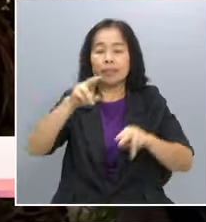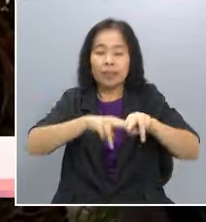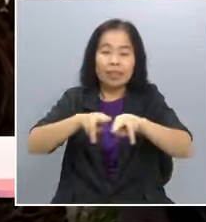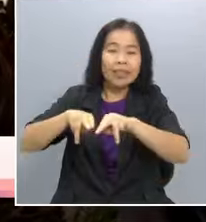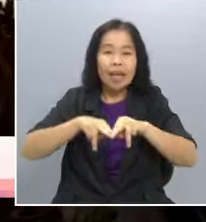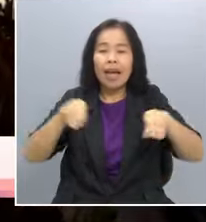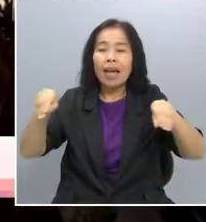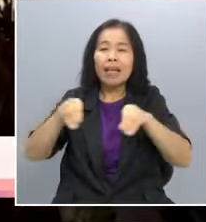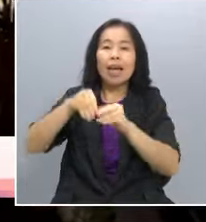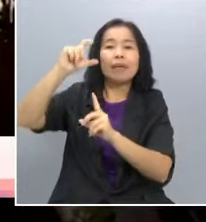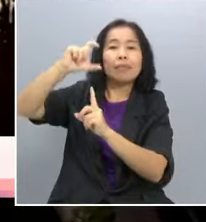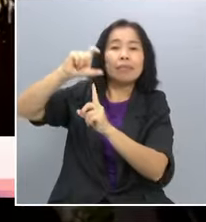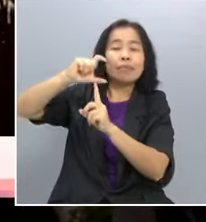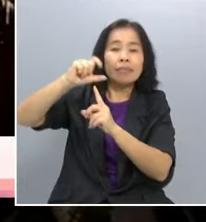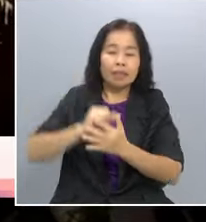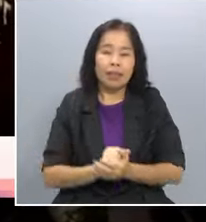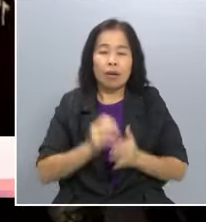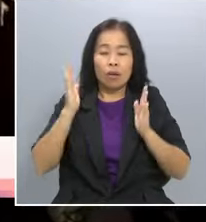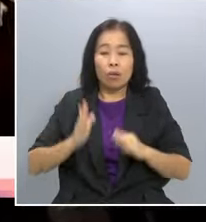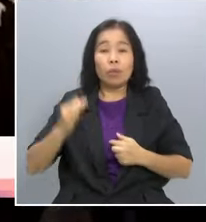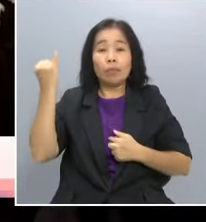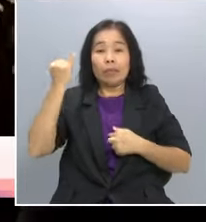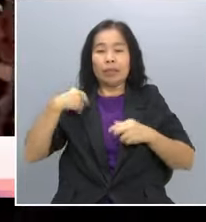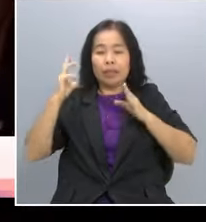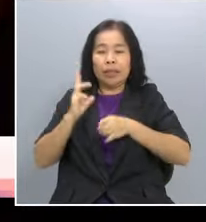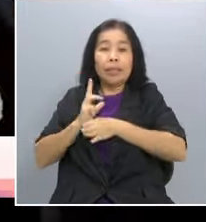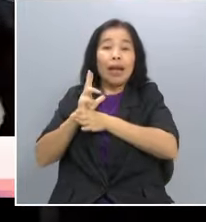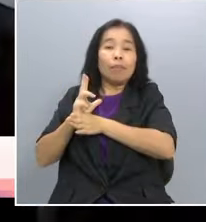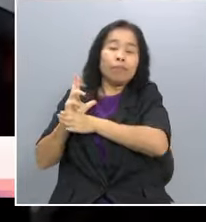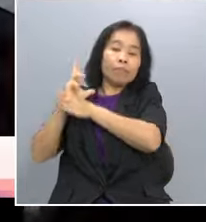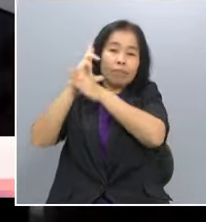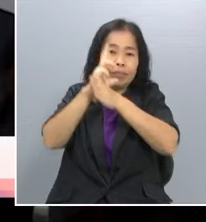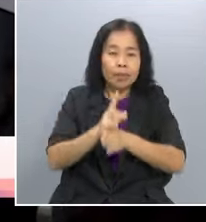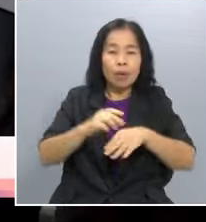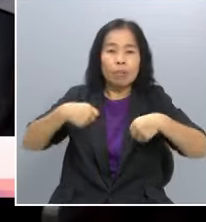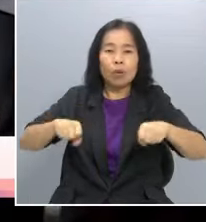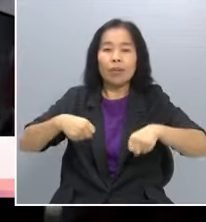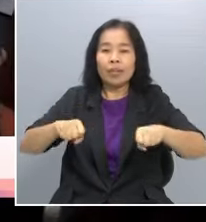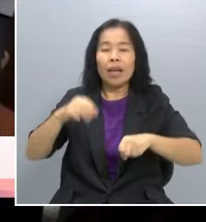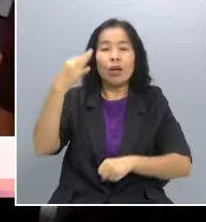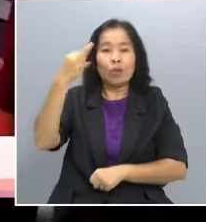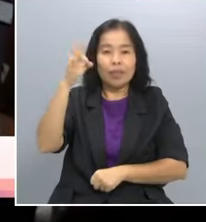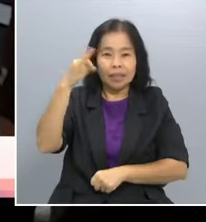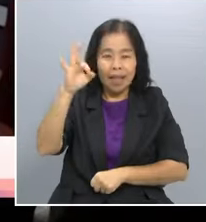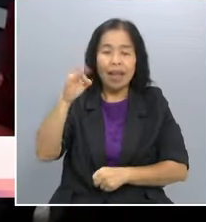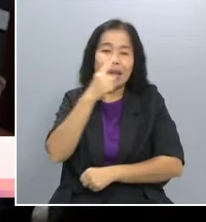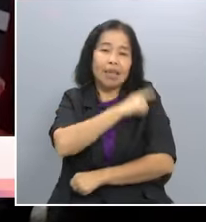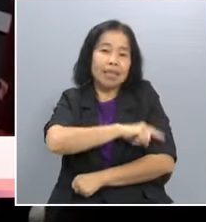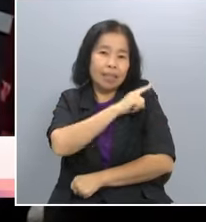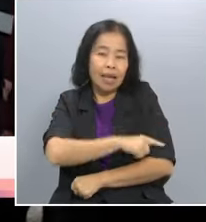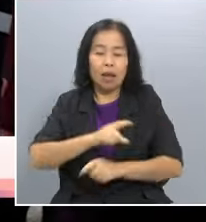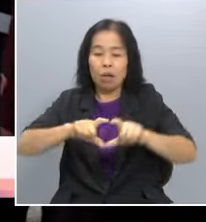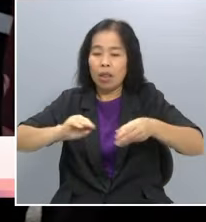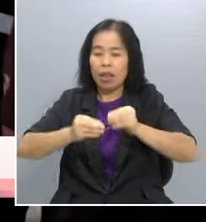สยิดหลังจากนั้นคนร้ายขี่มอเตอร์ไซค์ซ้อนกันมา3คนเป็นมอเตอร์ไซค์ Honda PCX สีขาวไม่ทราบหมายเลข